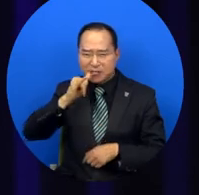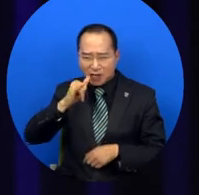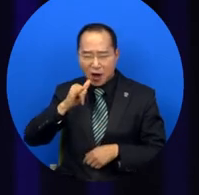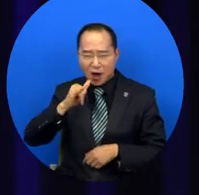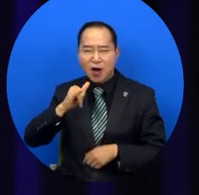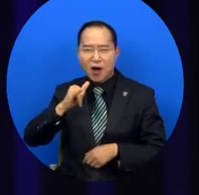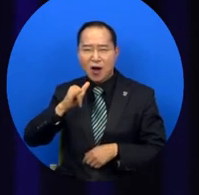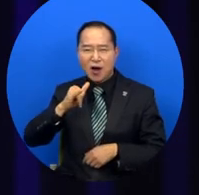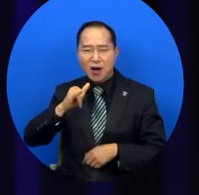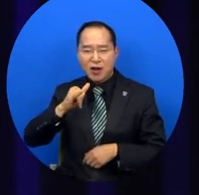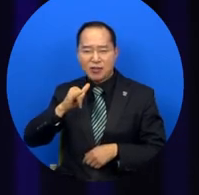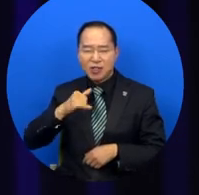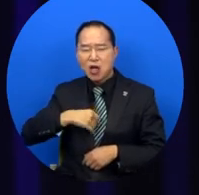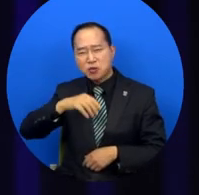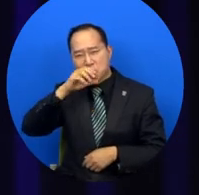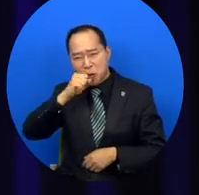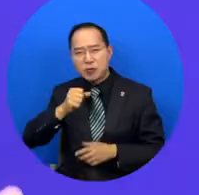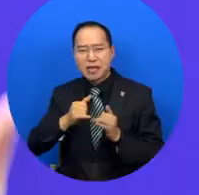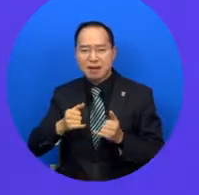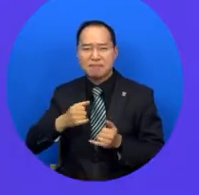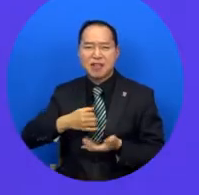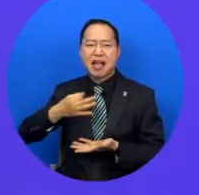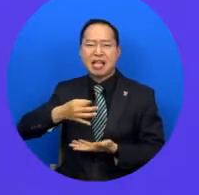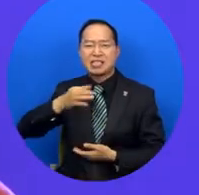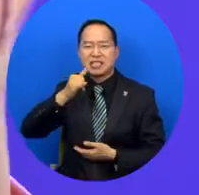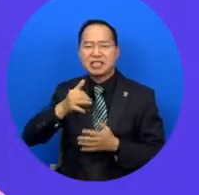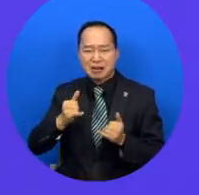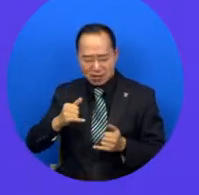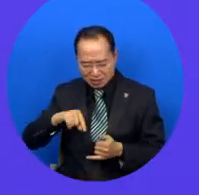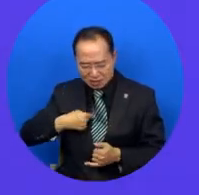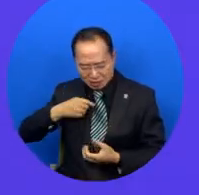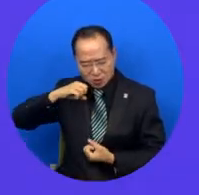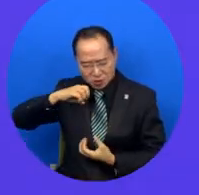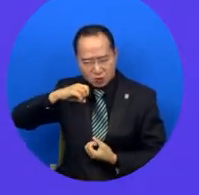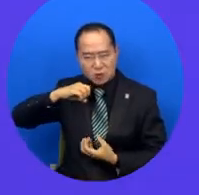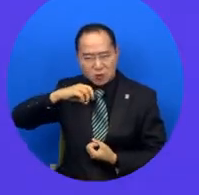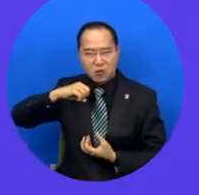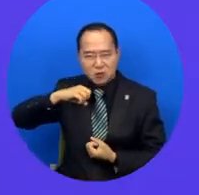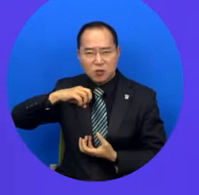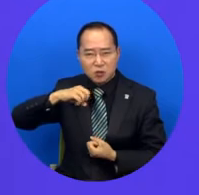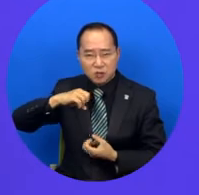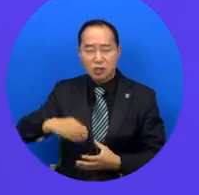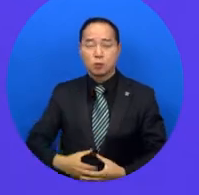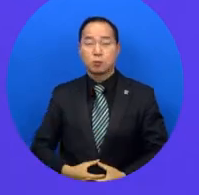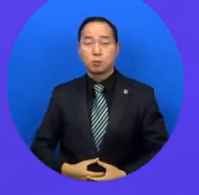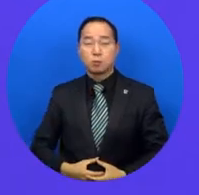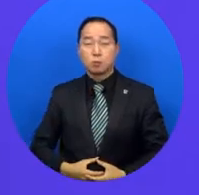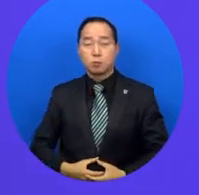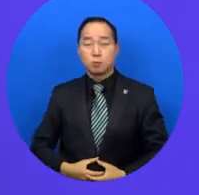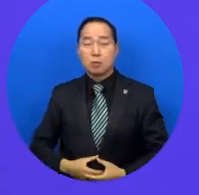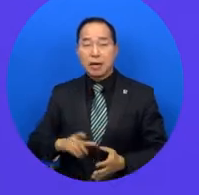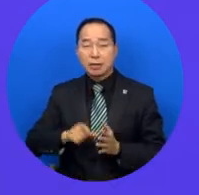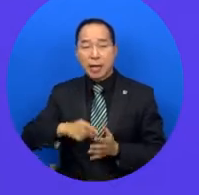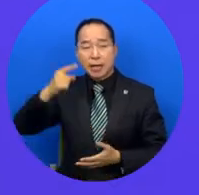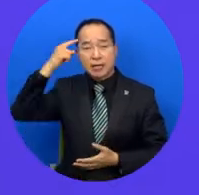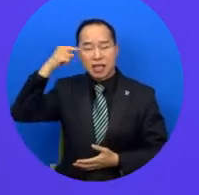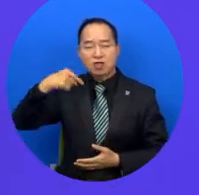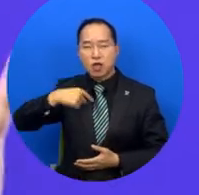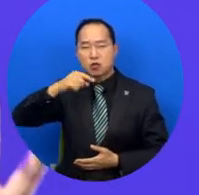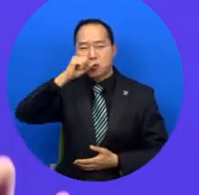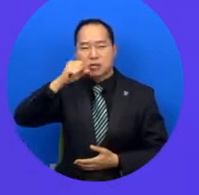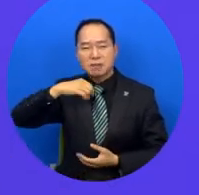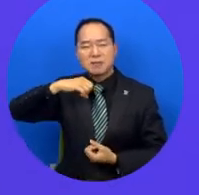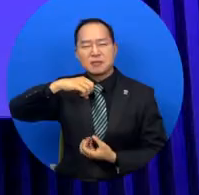하고 아니면 너는 가치 있는 사람이야 그 말도 해주고 스스로에게 그러니까 이것이 내가 호흡을 하면